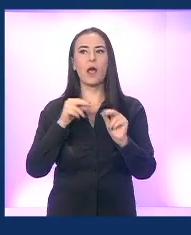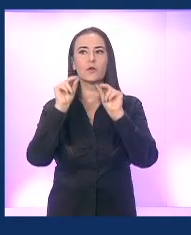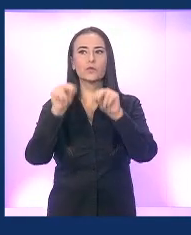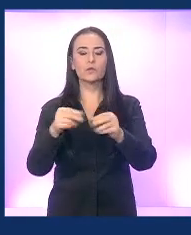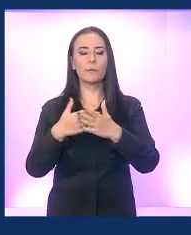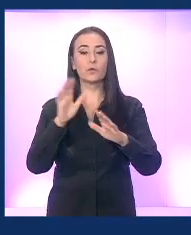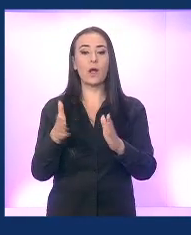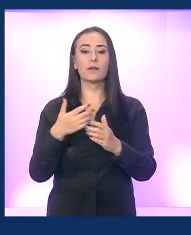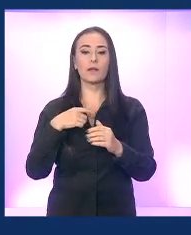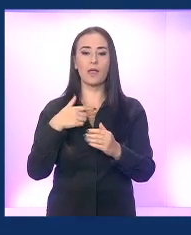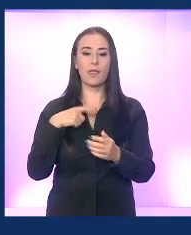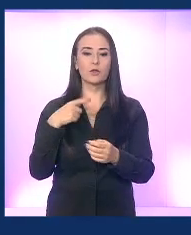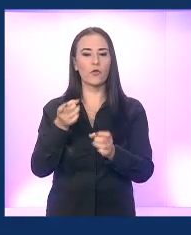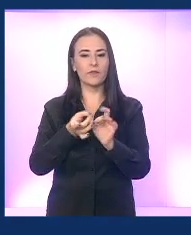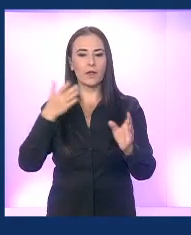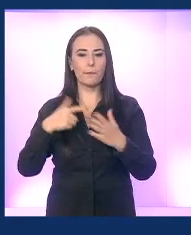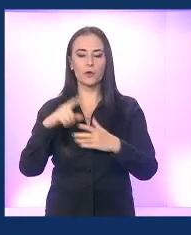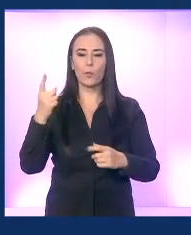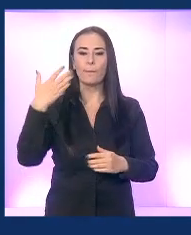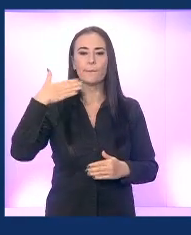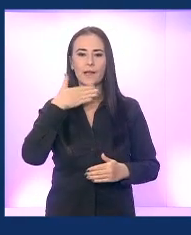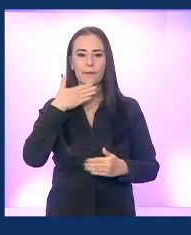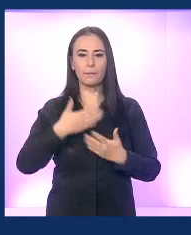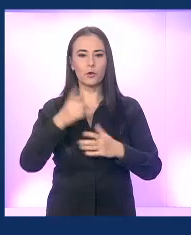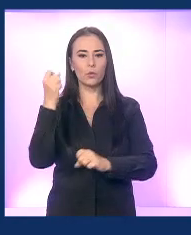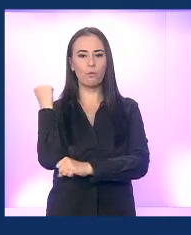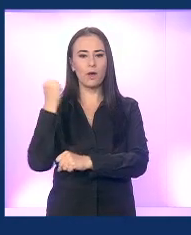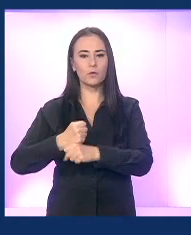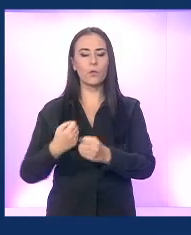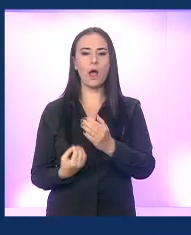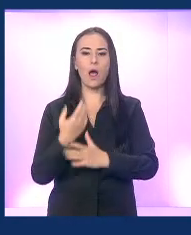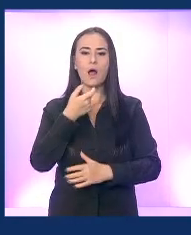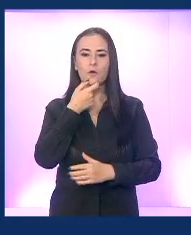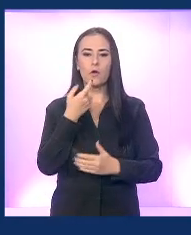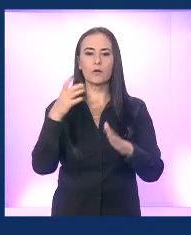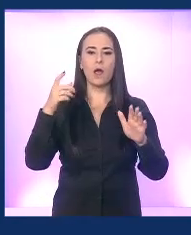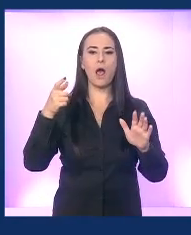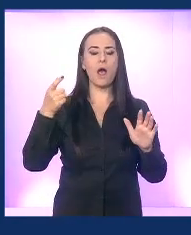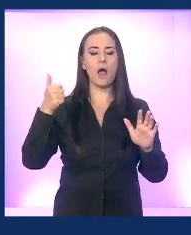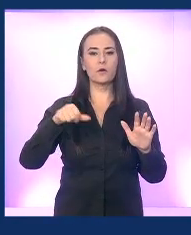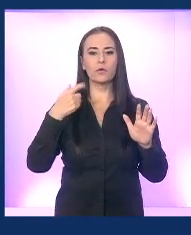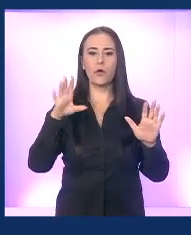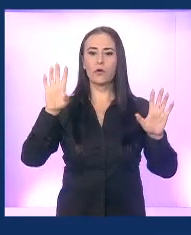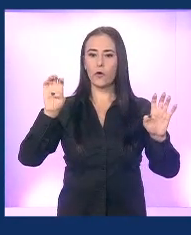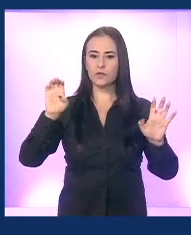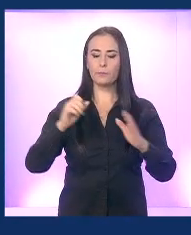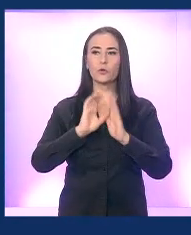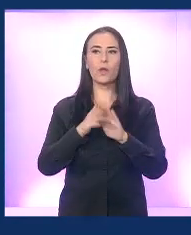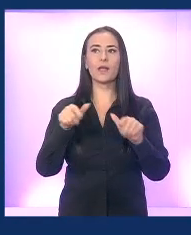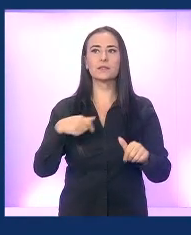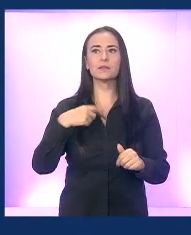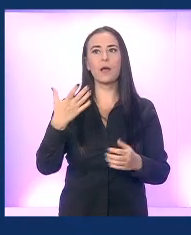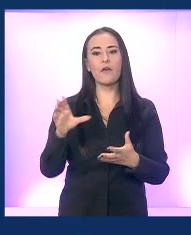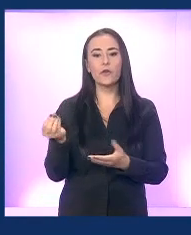la viteza pe care o aveau trenurile pe anumite linii în anii 90 sau înainte de anii 90. Și mă refer aici inclusiv la banii care